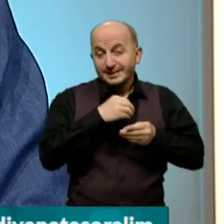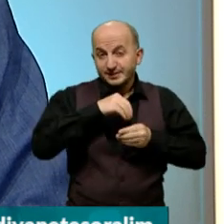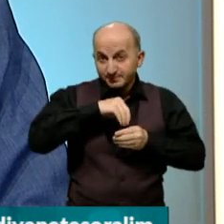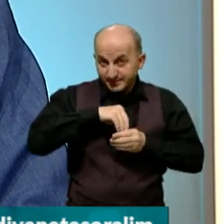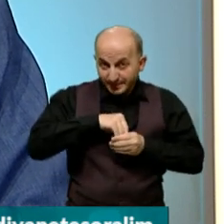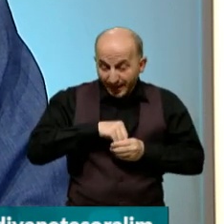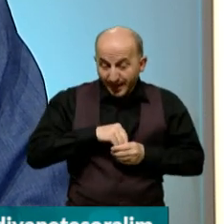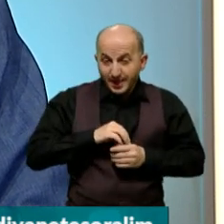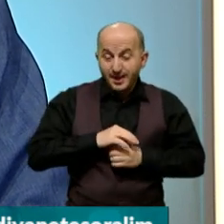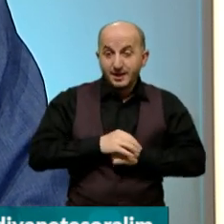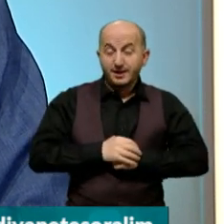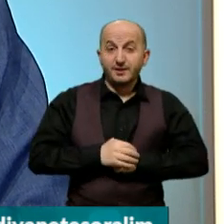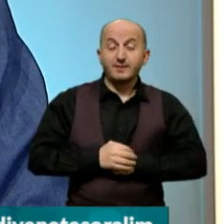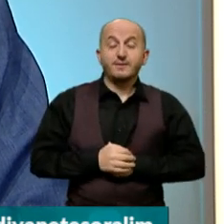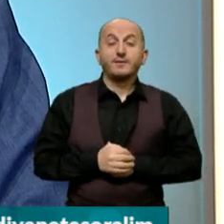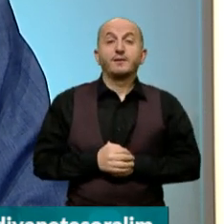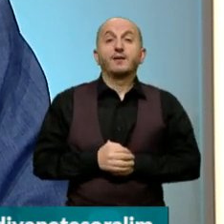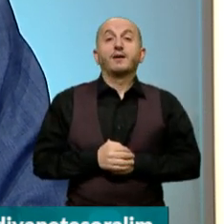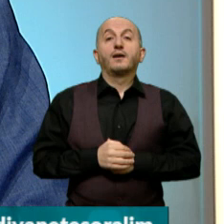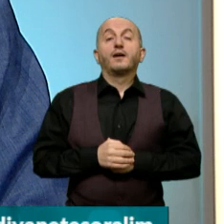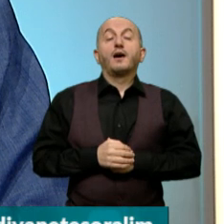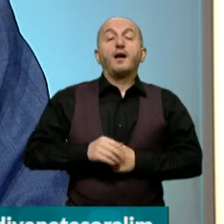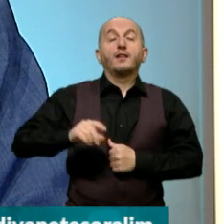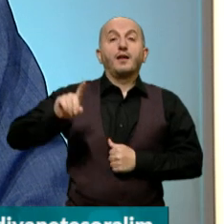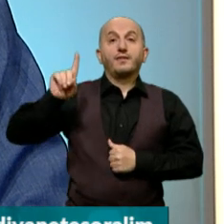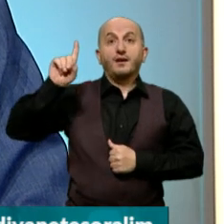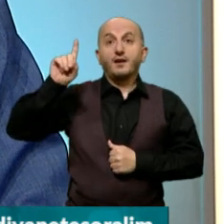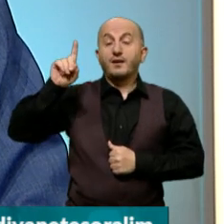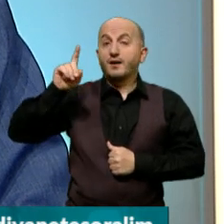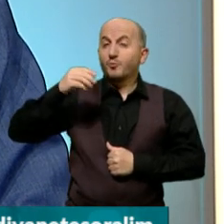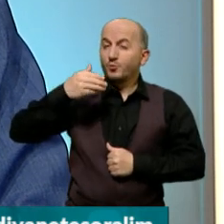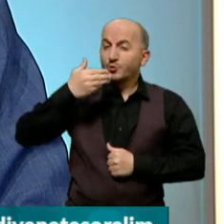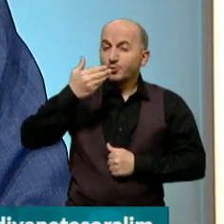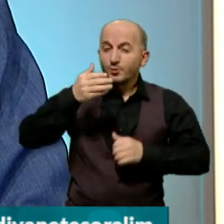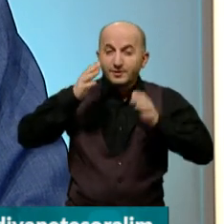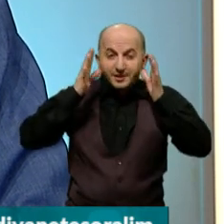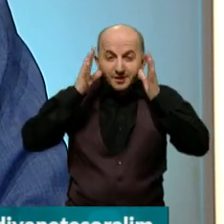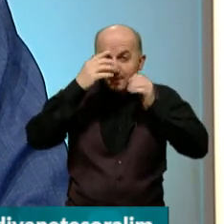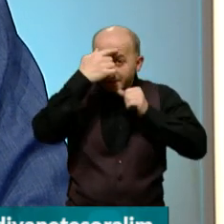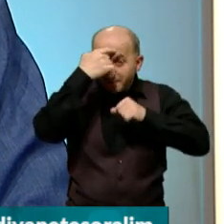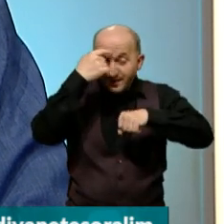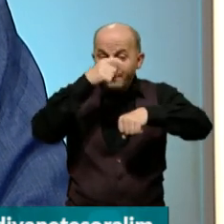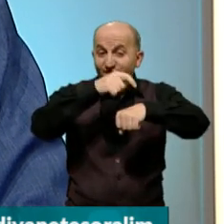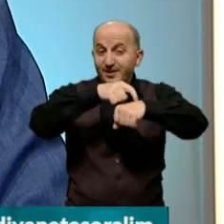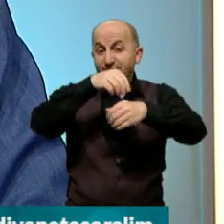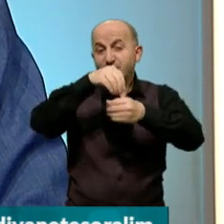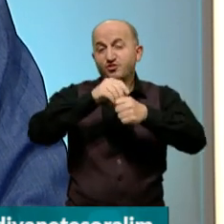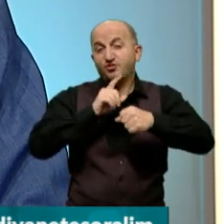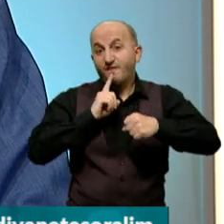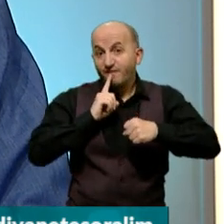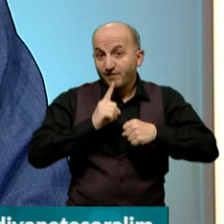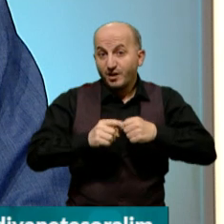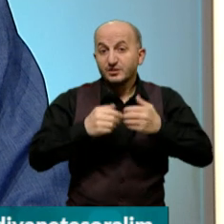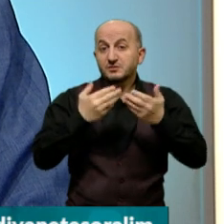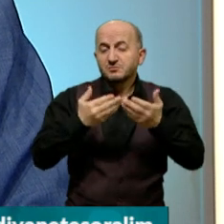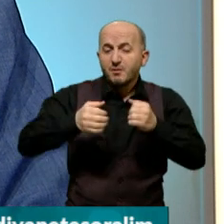الصَّلَاةِ كَانَتْ عَلَى الْمُؤْمِن۪ينَ كِتَابًا مَوْقُوتًا diyor Cenab-ı Hak. Namaz belli vakitlerde farz kılınmıştır.